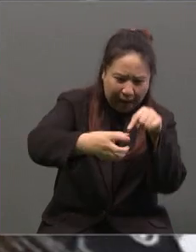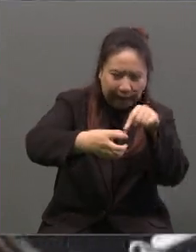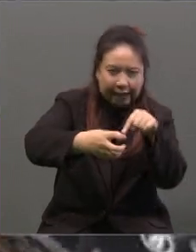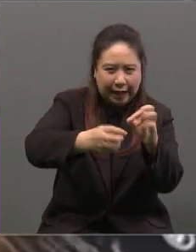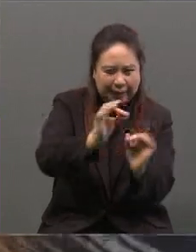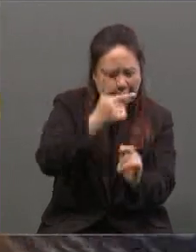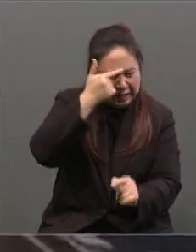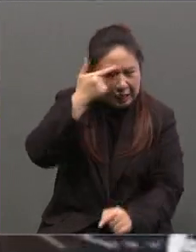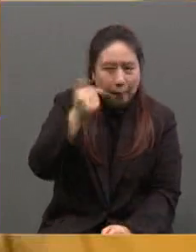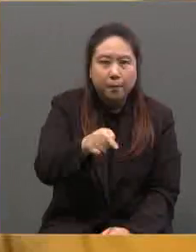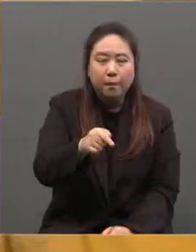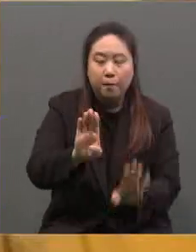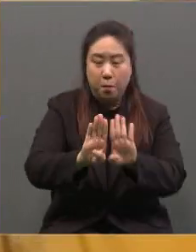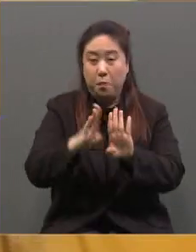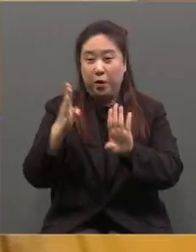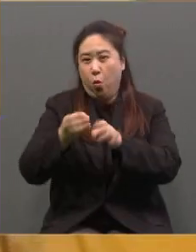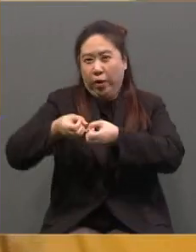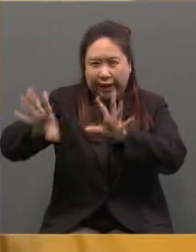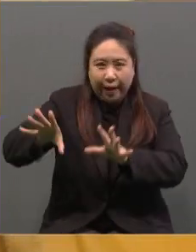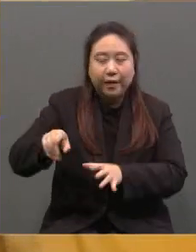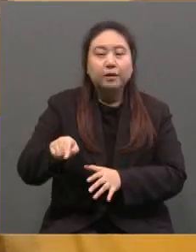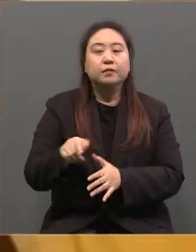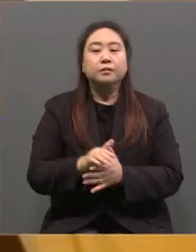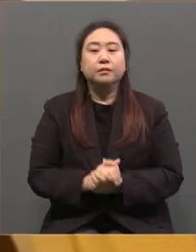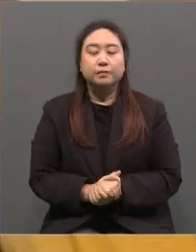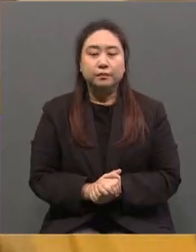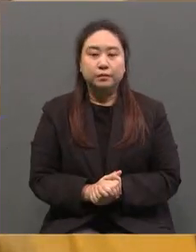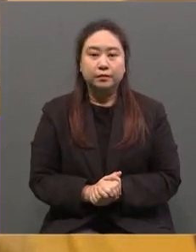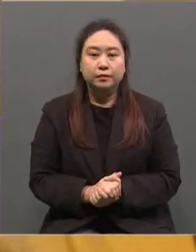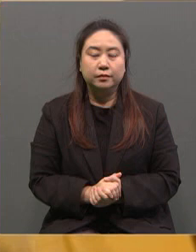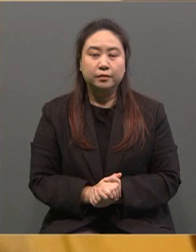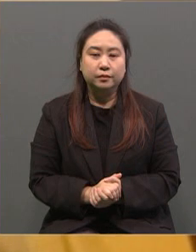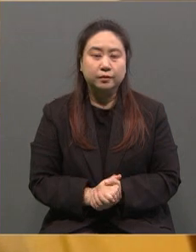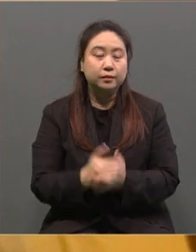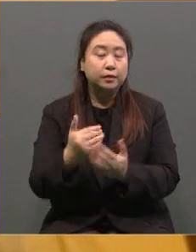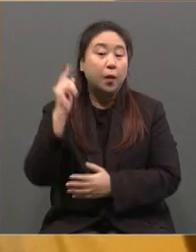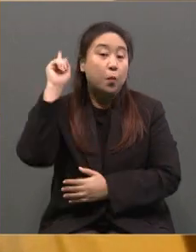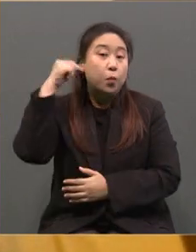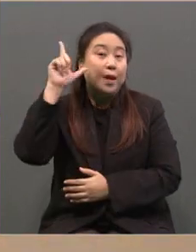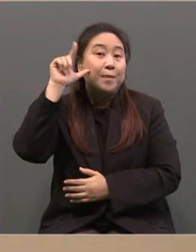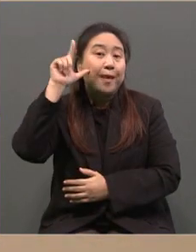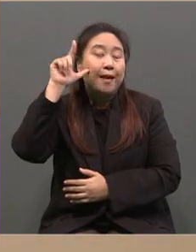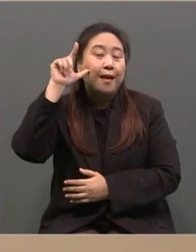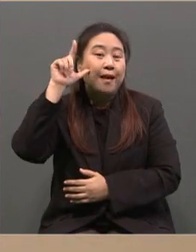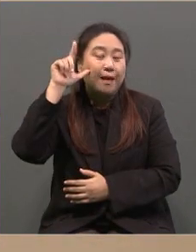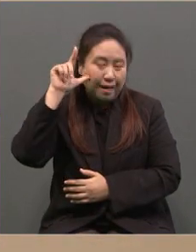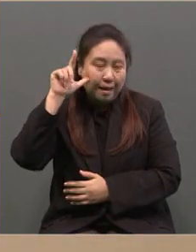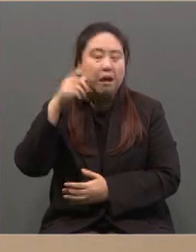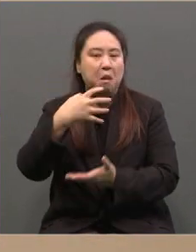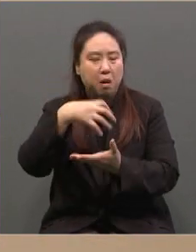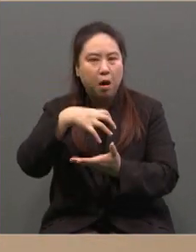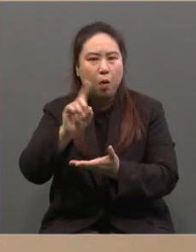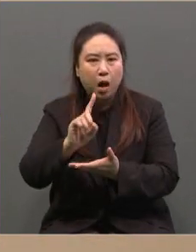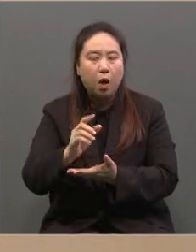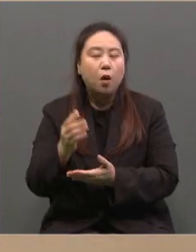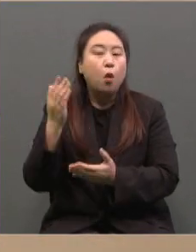ยประตูครัวก็แตกด้วยนะคะจากแรงสั่นสะเทือนนั่นเองนางวิชุดาแม่ของคนบาดเจ็บเนี่ยก็เล่าให้ฟังบอ